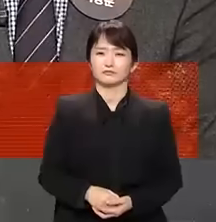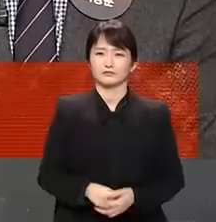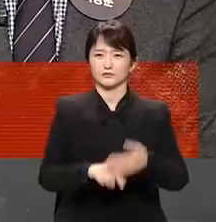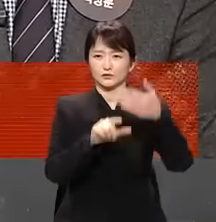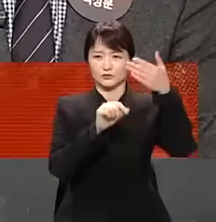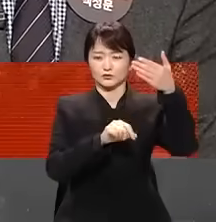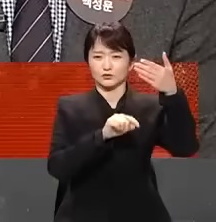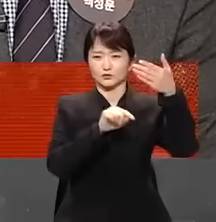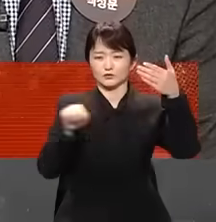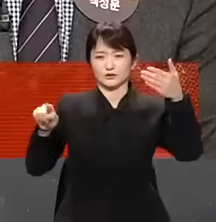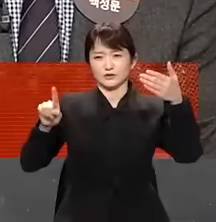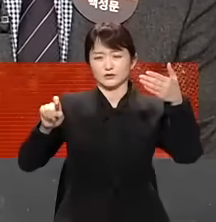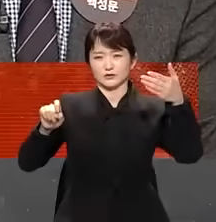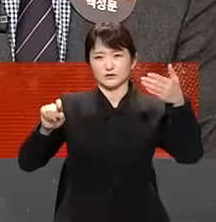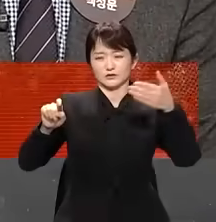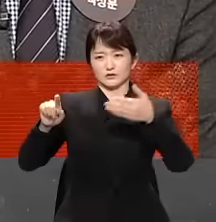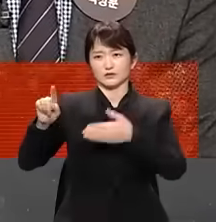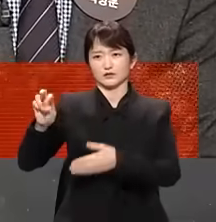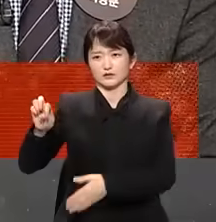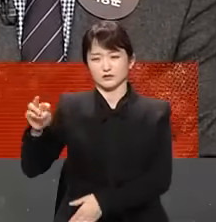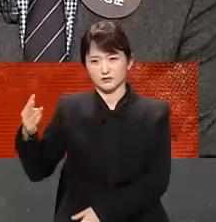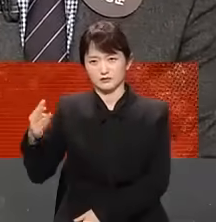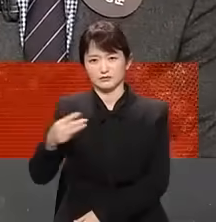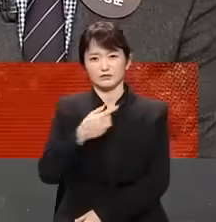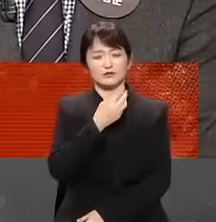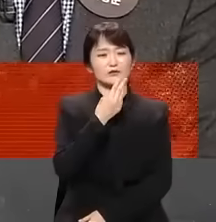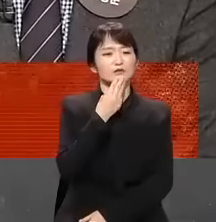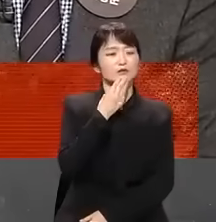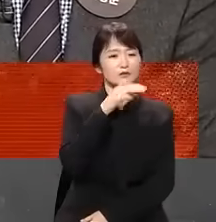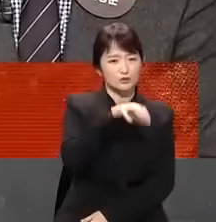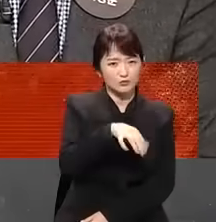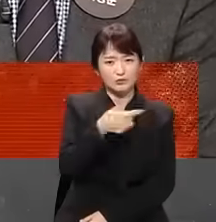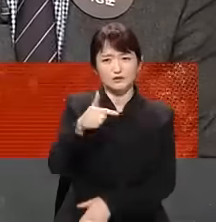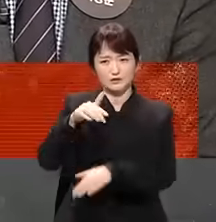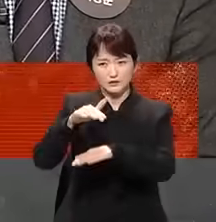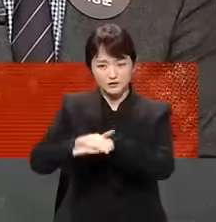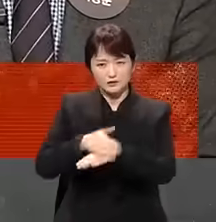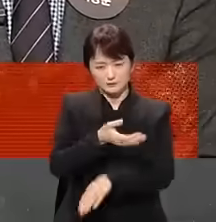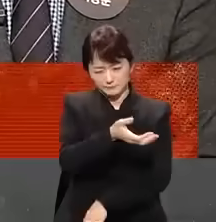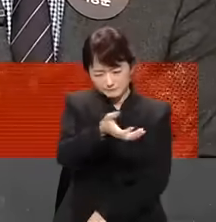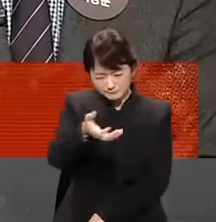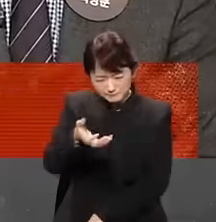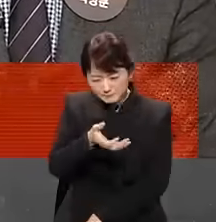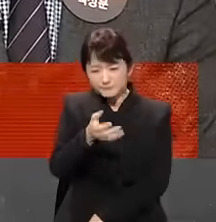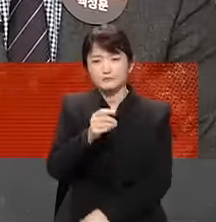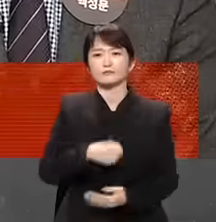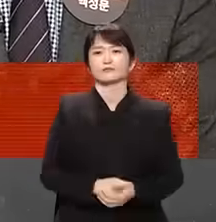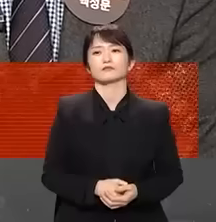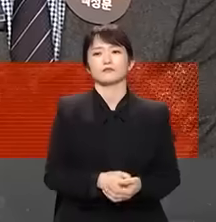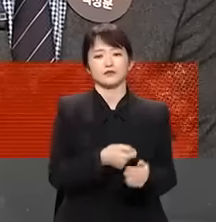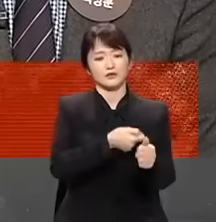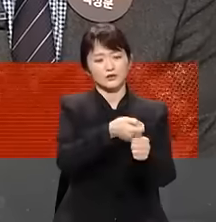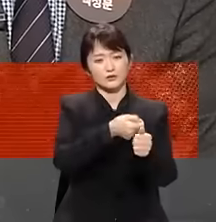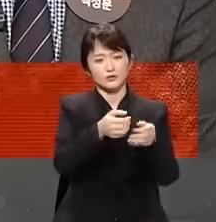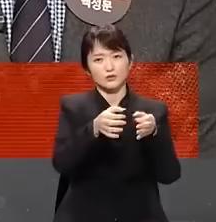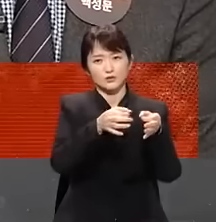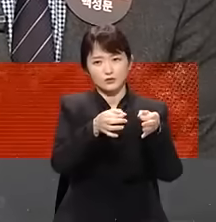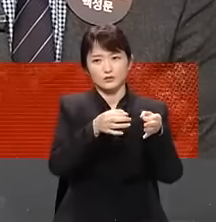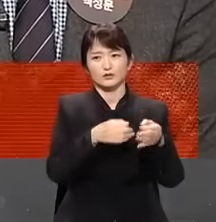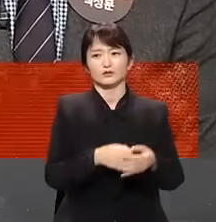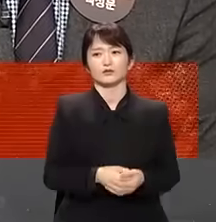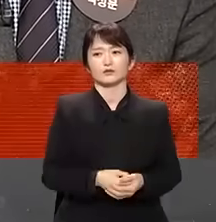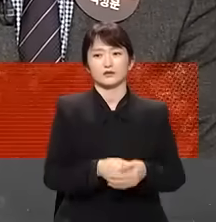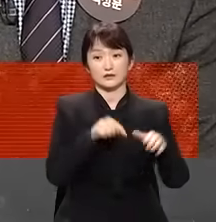11월 23일까지 서울 경기 대전 등에 저 사람은 전공 분야가 이용원 미용실입니다 아 진짜요